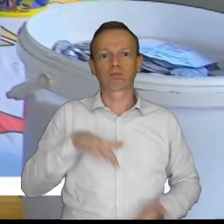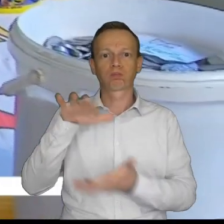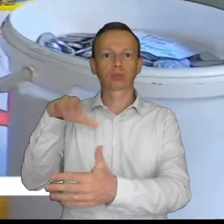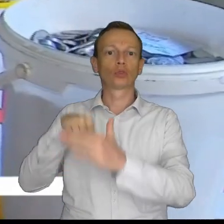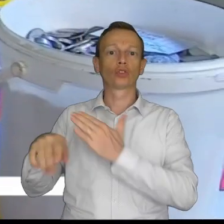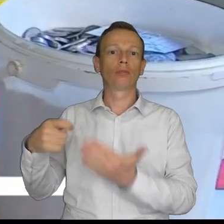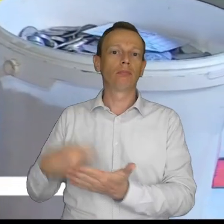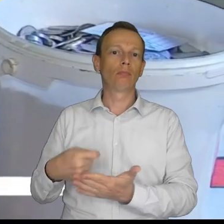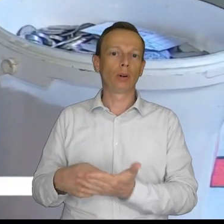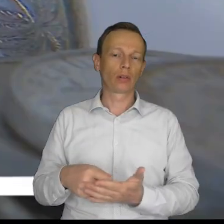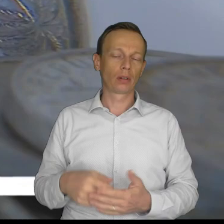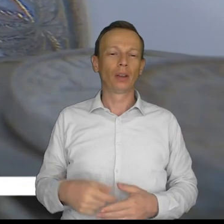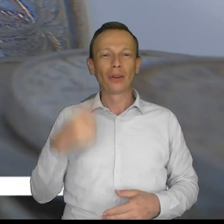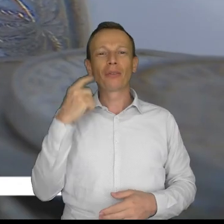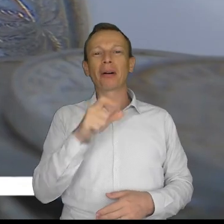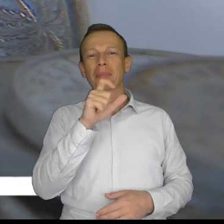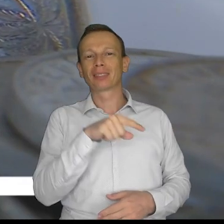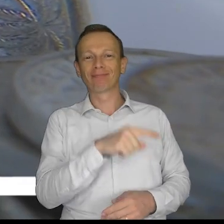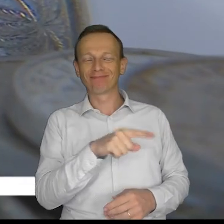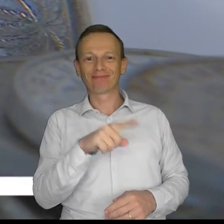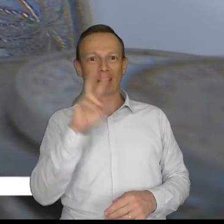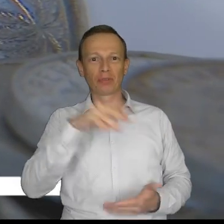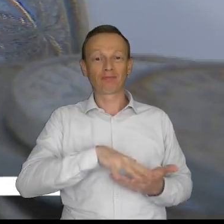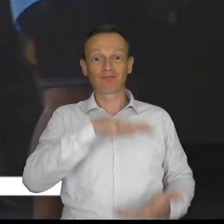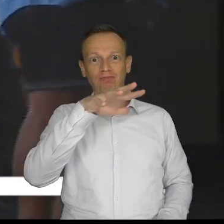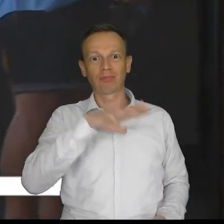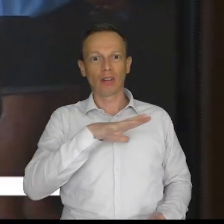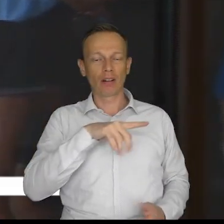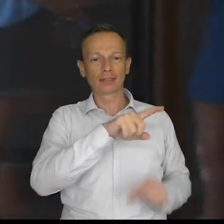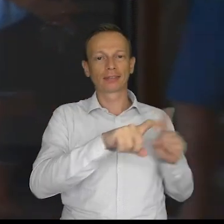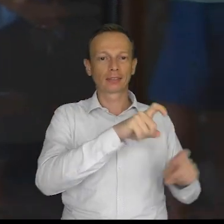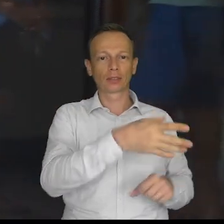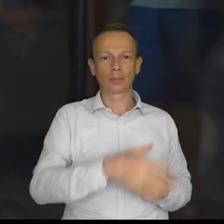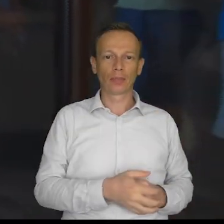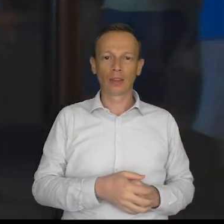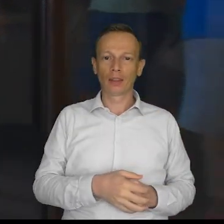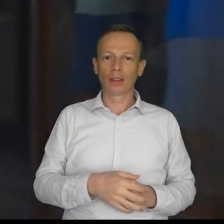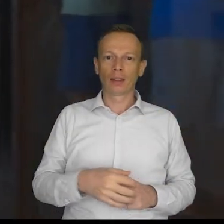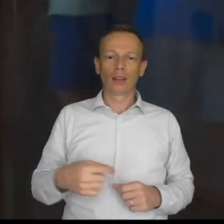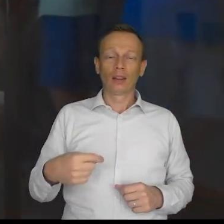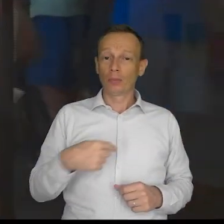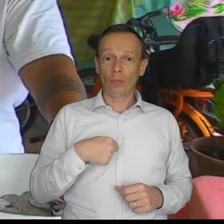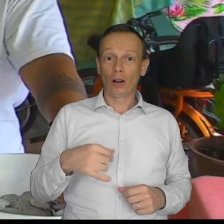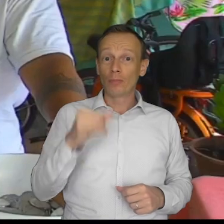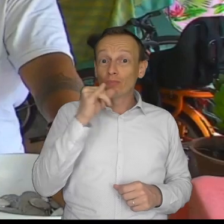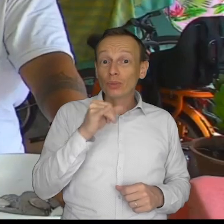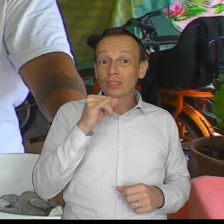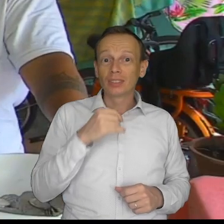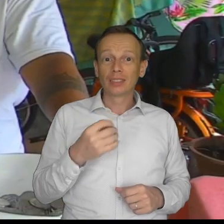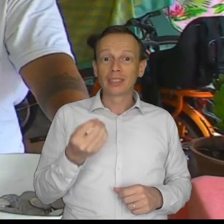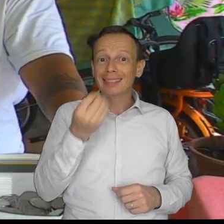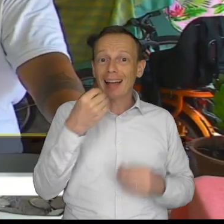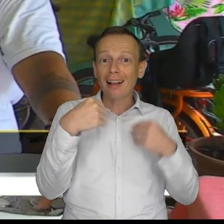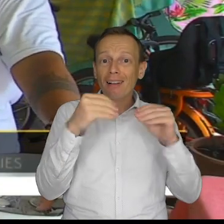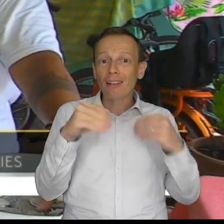moment de les rapporter à la banque. Écoutez cette collectionneuse au micro de James Oepatita Savia. J'avais monté mon